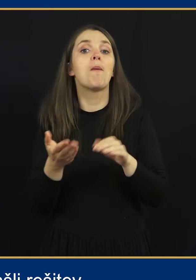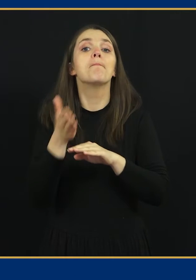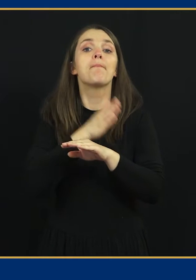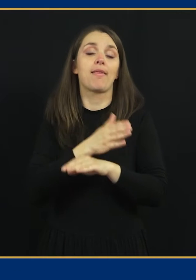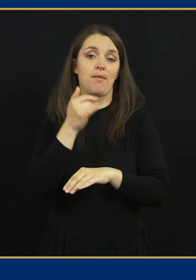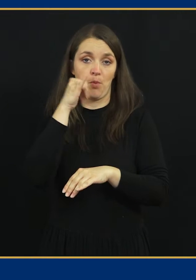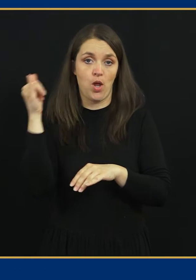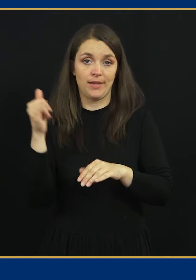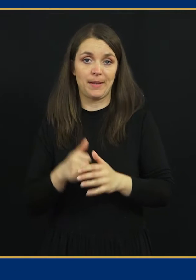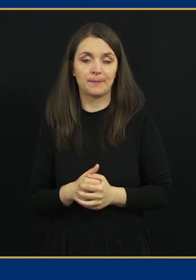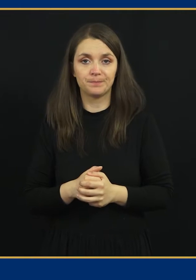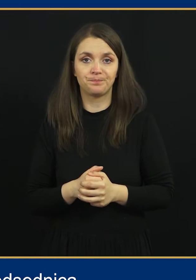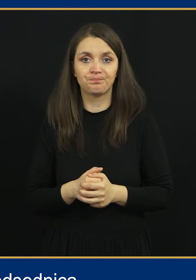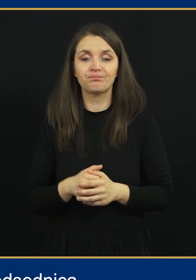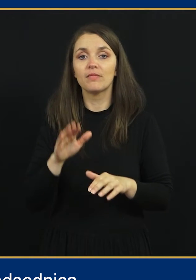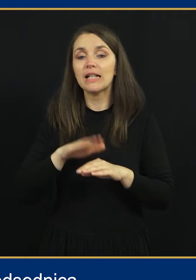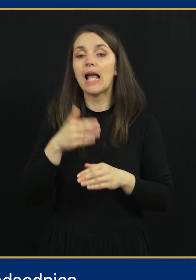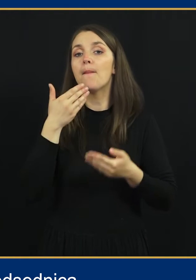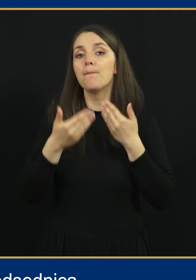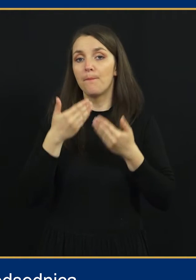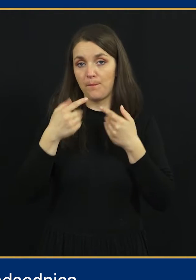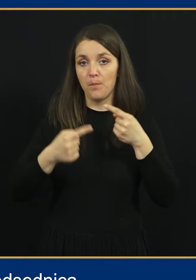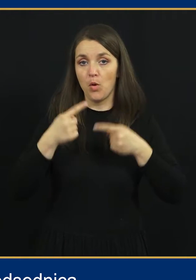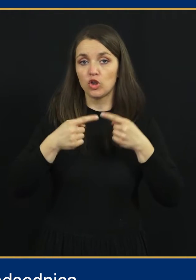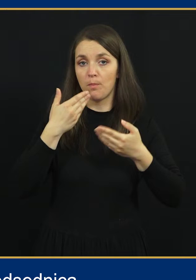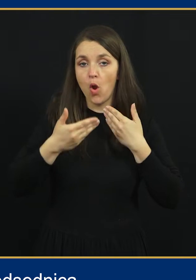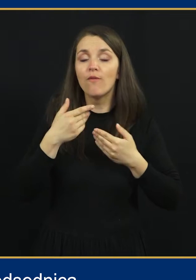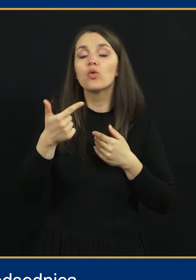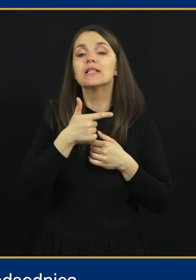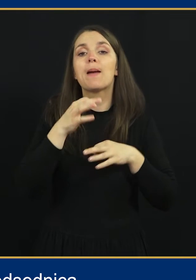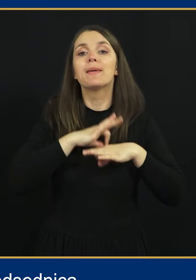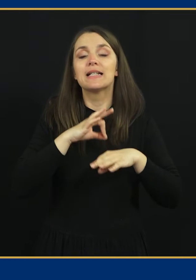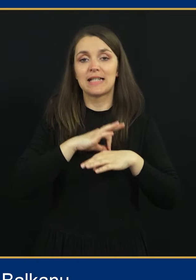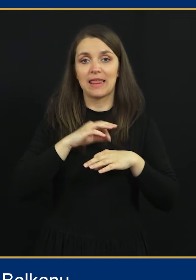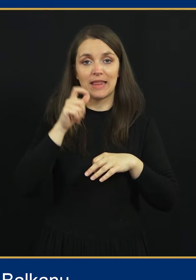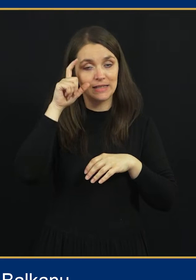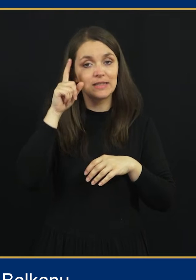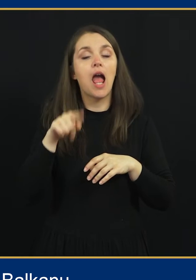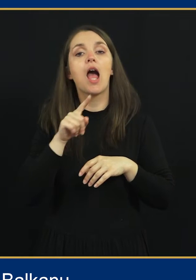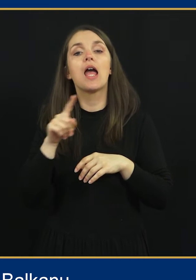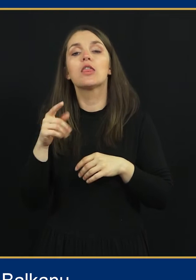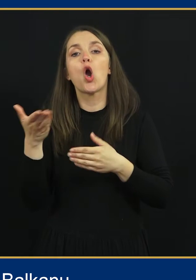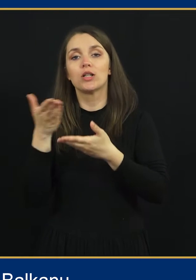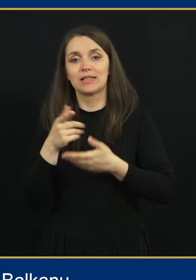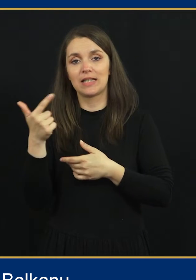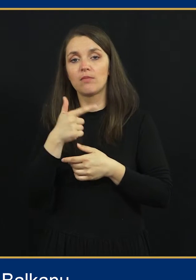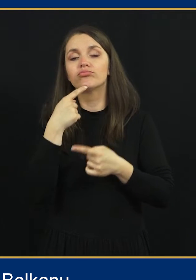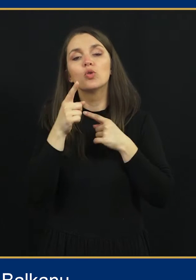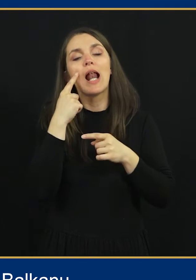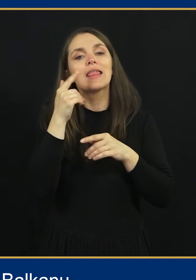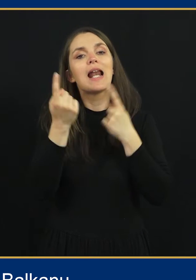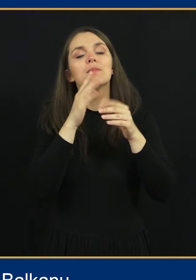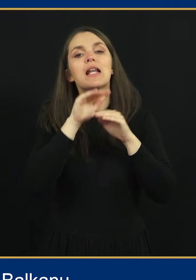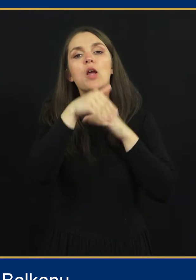poletjem. Na plenarnem pogovoru sta predsednica republike in gostitelj spregovorila tudi o razmerah na Zahodnem Balkanu